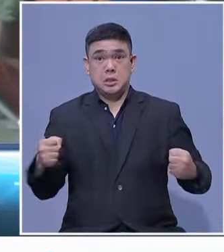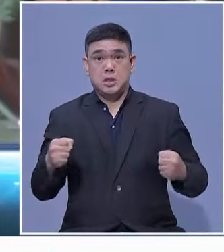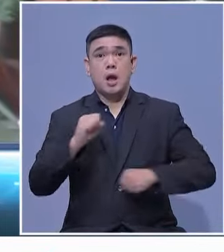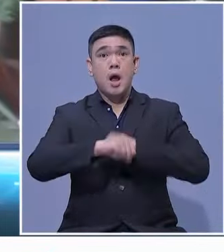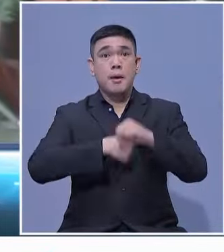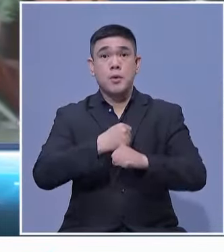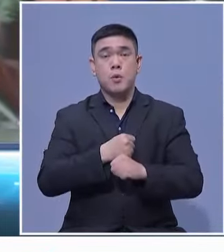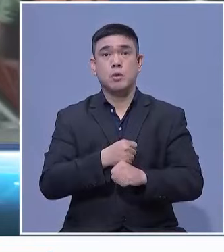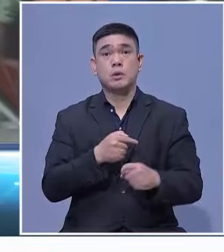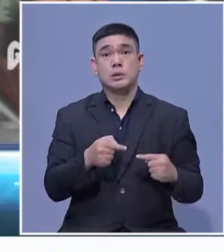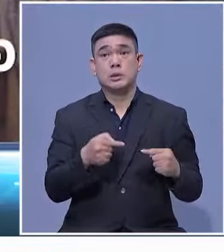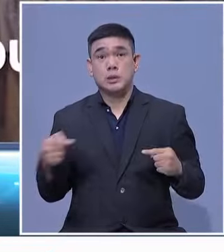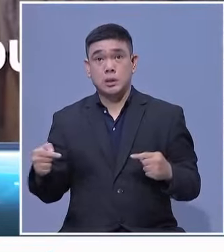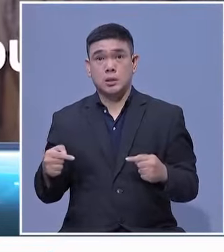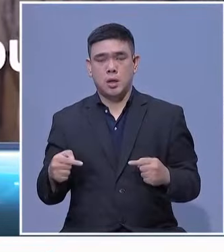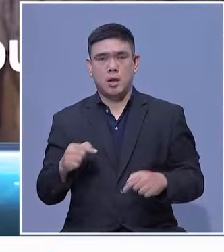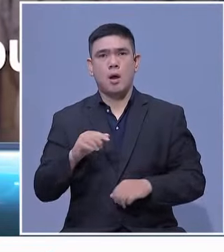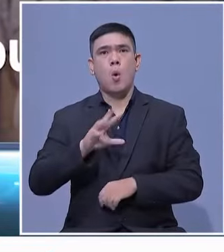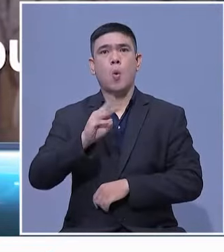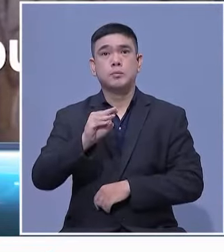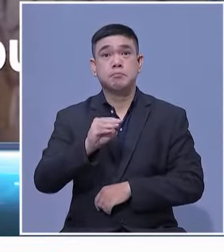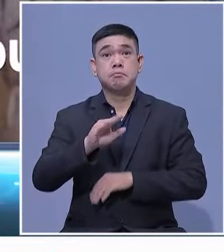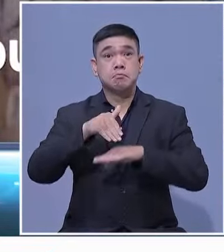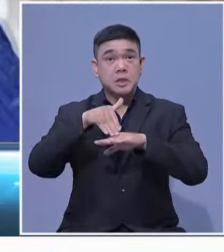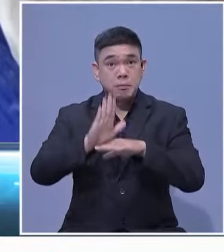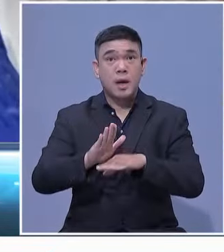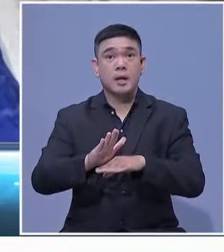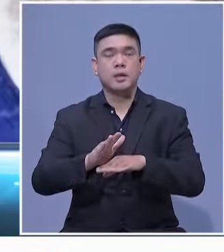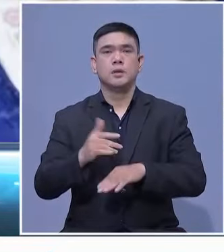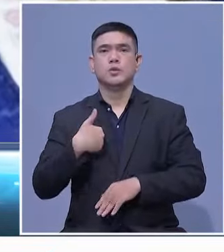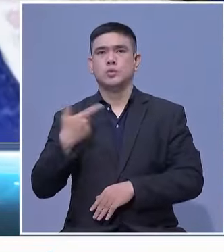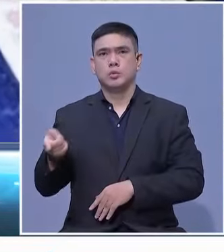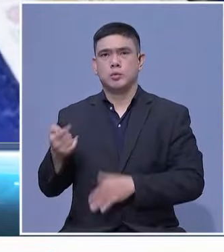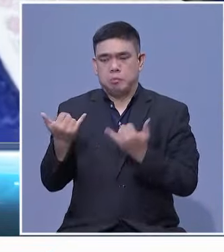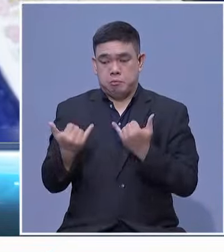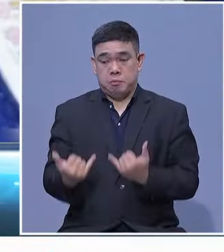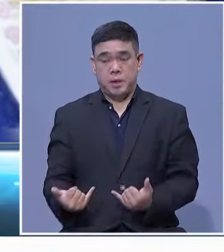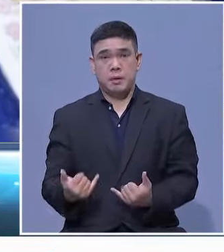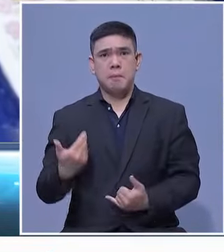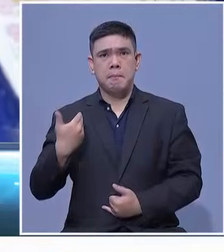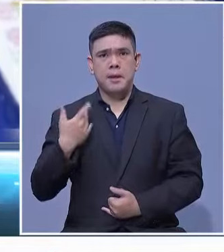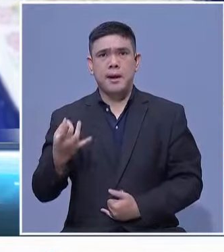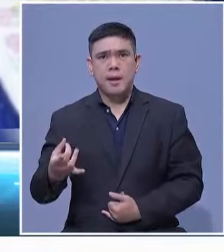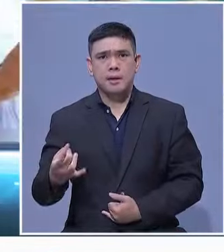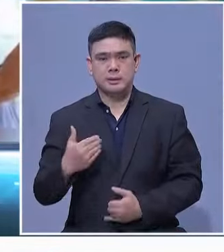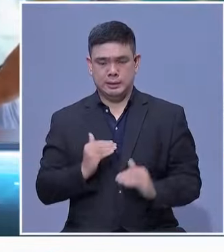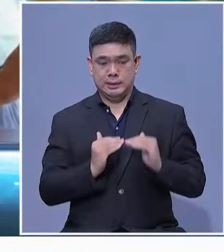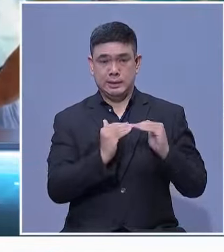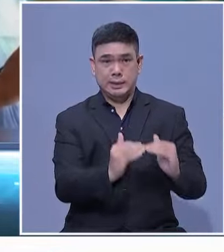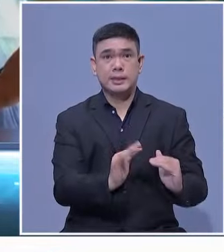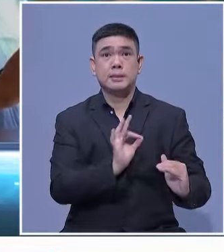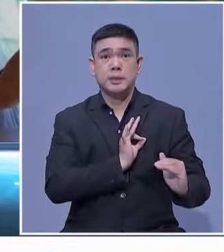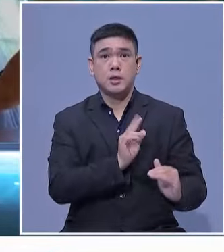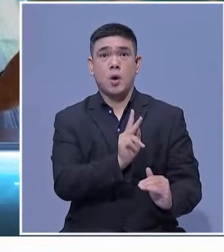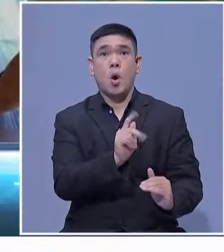เกษียณไปถึงประชาชนที่อายุมากกว่า 60ปีด้วยเนื่องจากว่าปัจจุบันเนี่ยคาดว่าจะมีการให้สิทธิ์เฉพาะสมาชิก